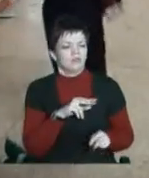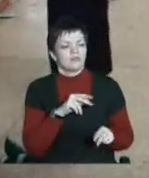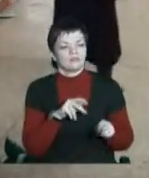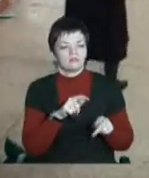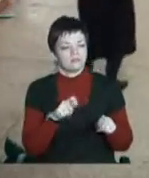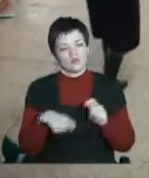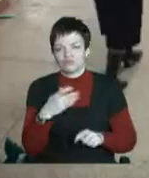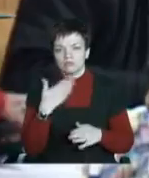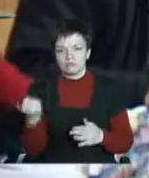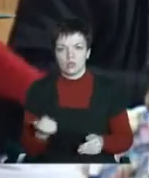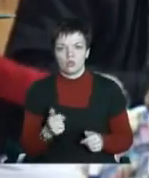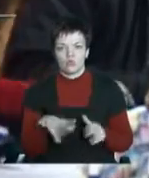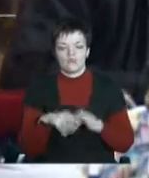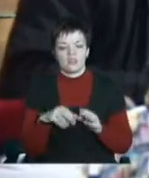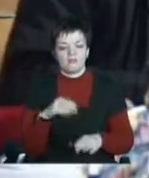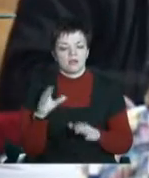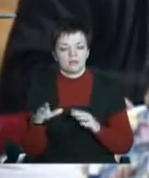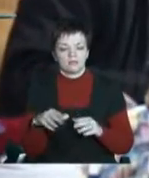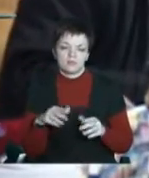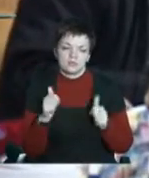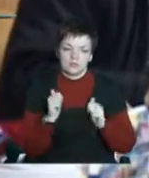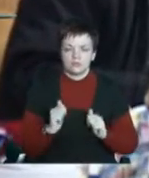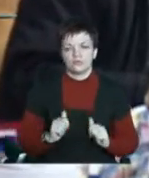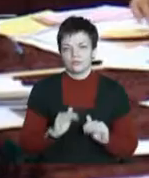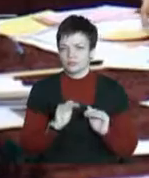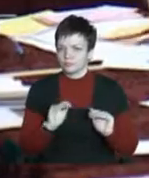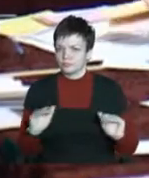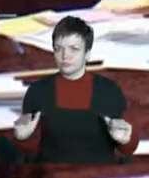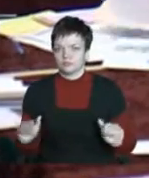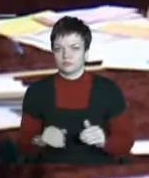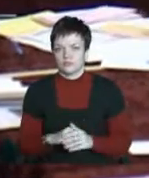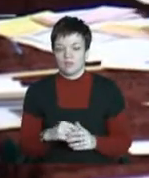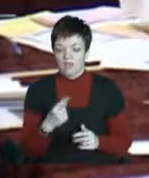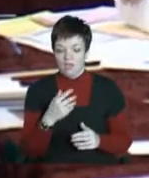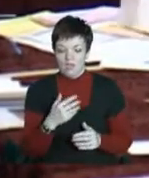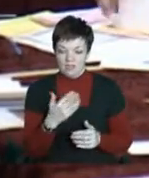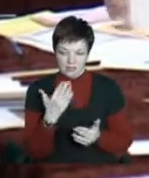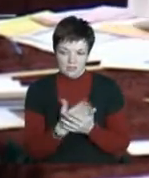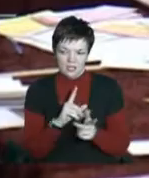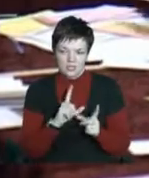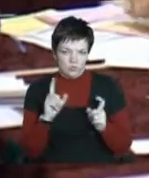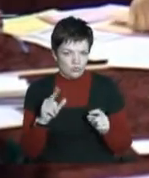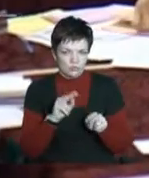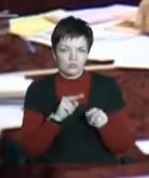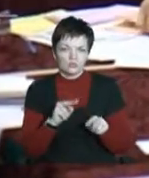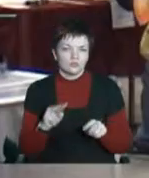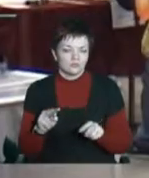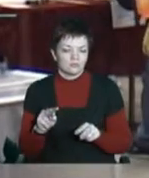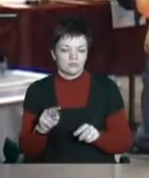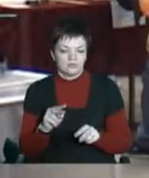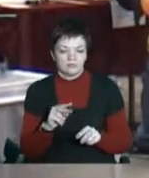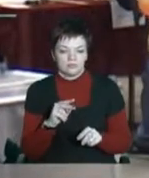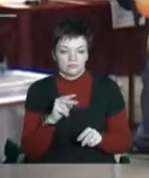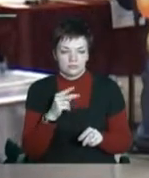тихо. Некоторые международные наблюдатели, не вникнув в глубину процесса, не увидев искусно скрытых